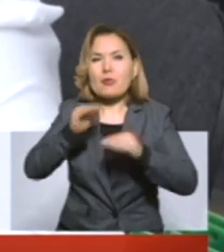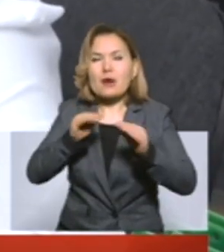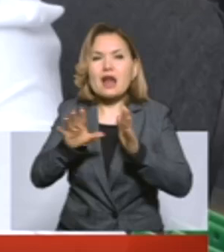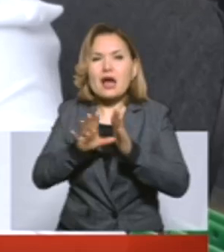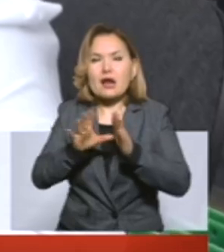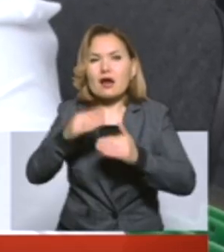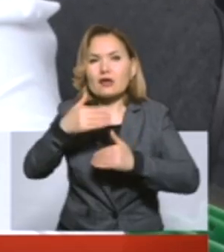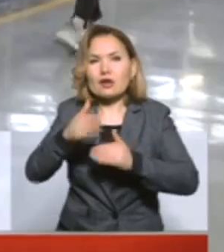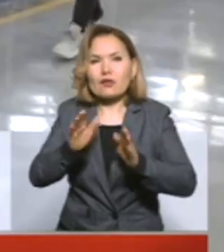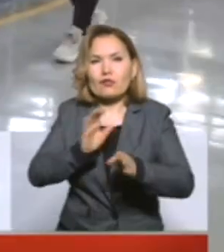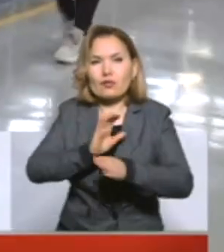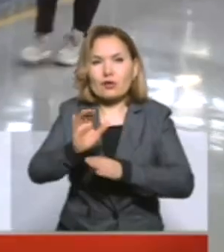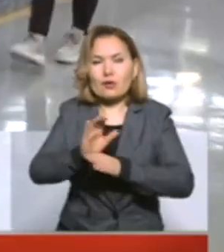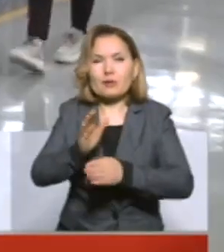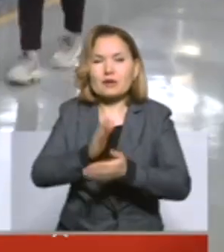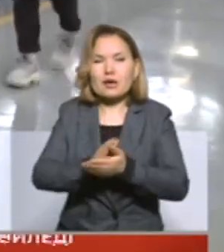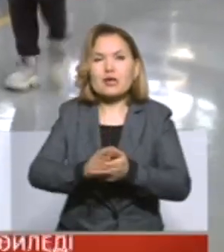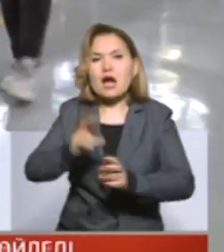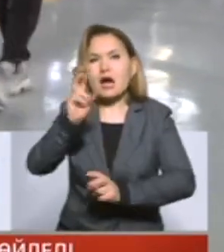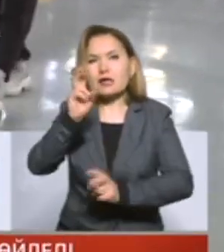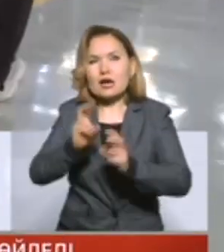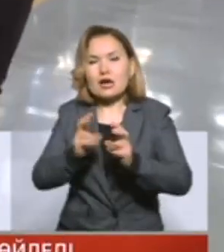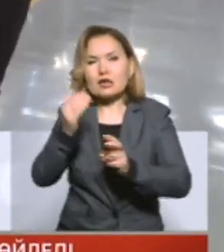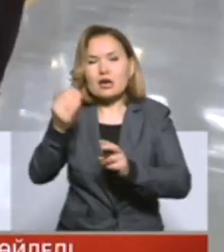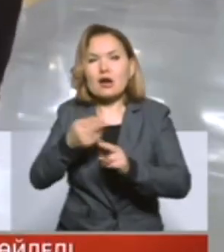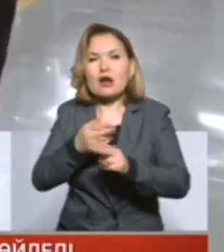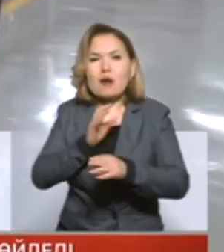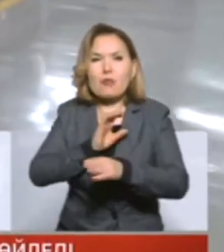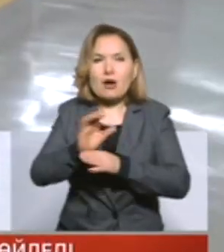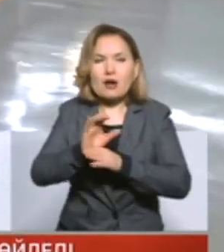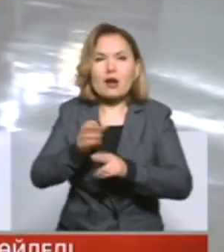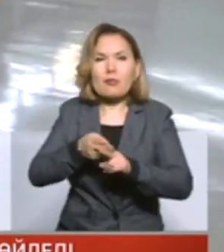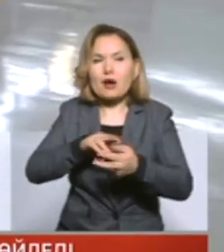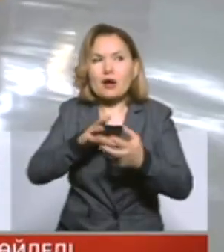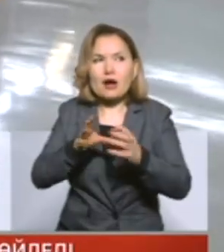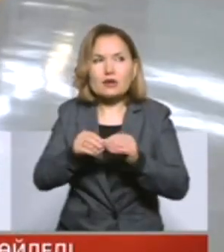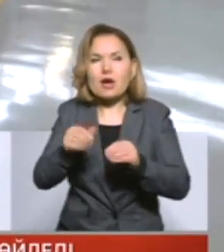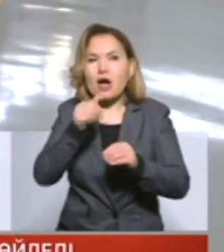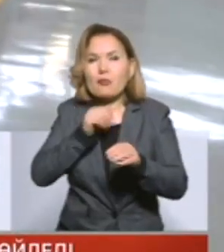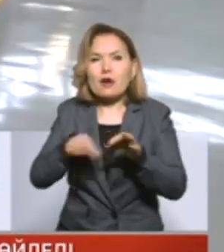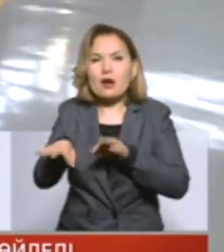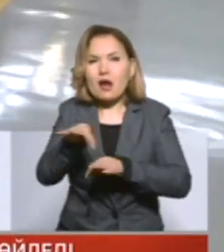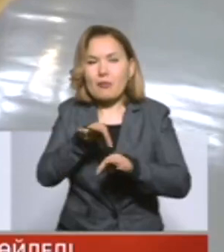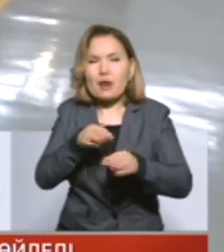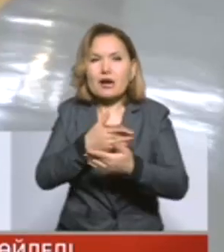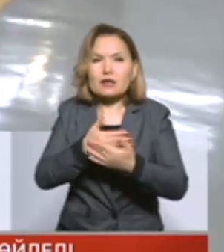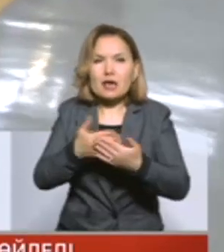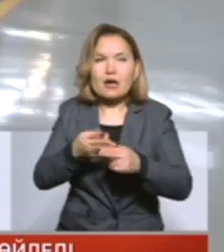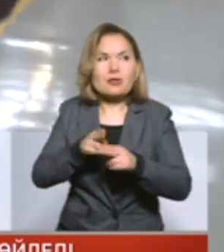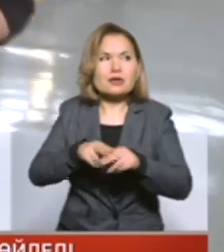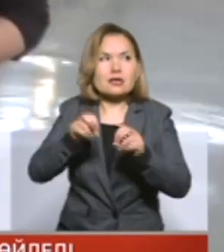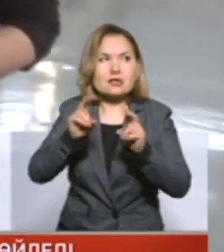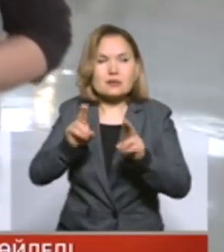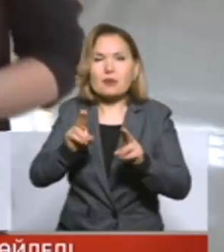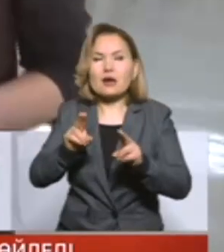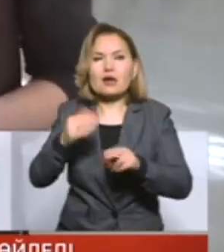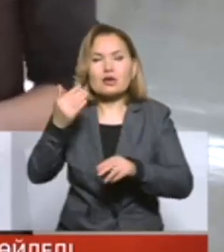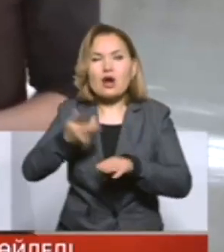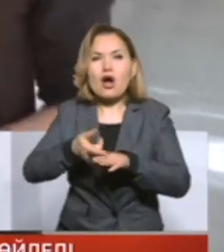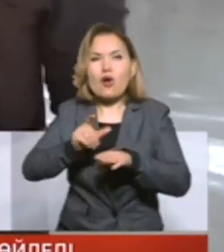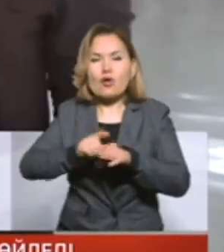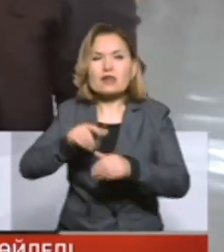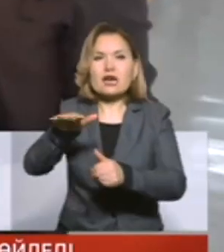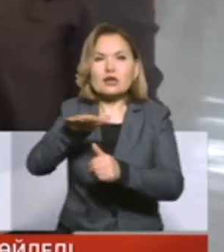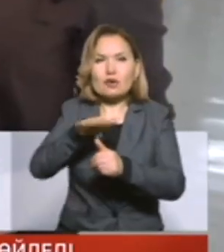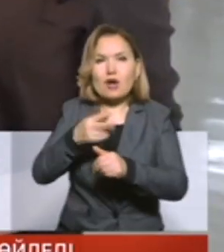электрондық техника шығарады. Зауыт мақтанышына айналған өнімдердің тағы бірі пилотсыз ұшатын аппараттарға қарсы қондырған жүйе